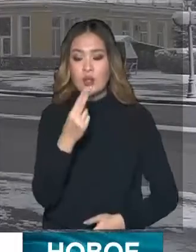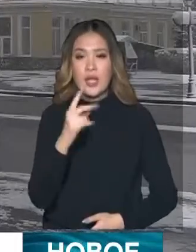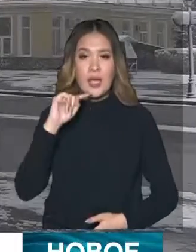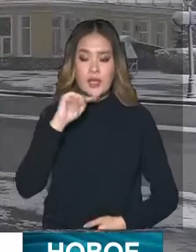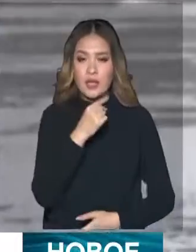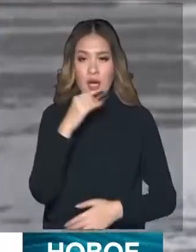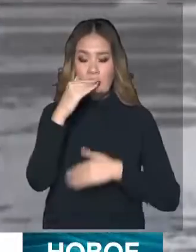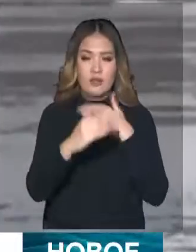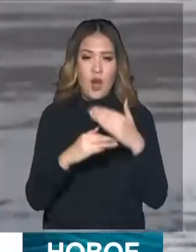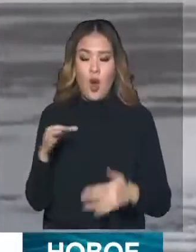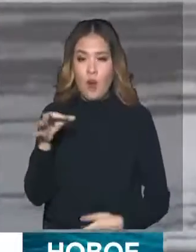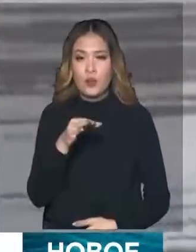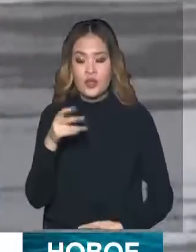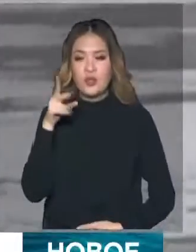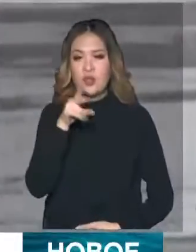плану развития области на